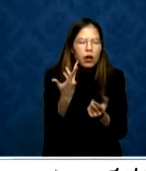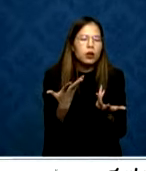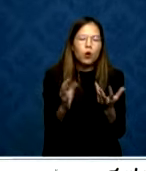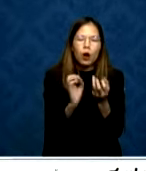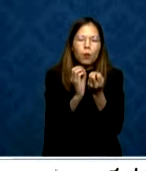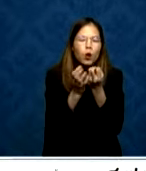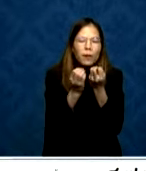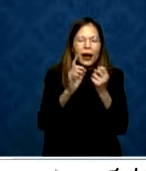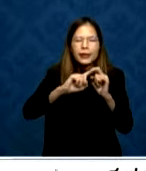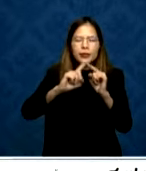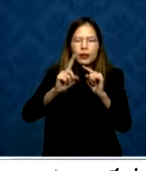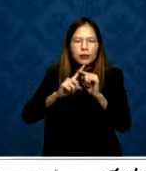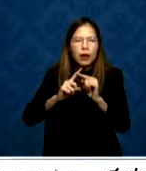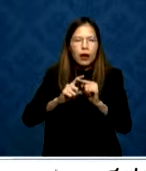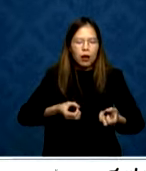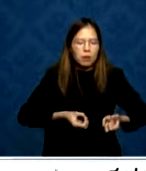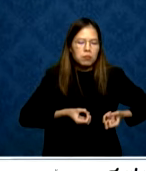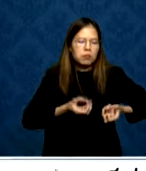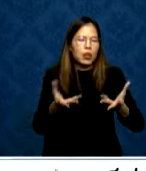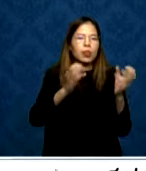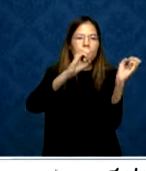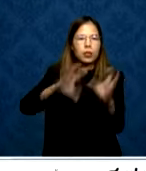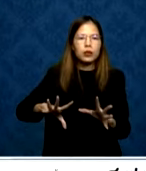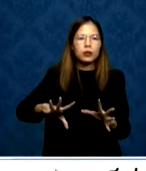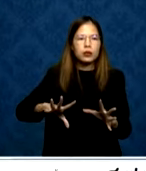พืชผลไม้ที่มีรสชาติที่ดี